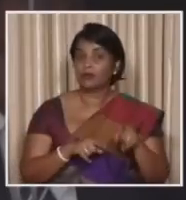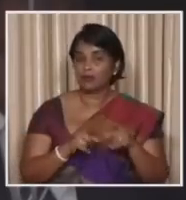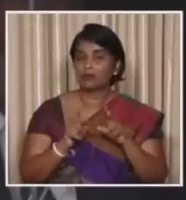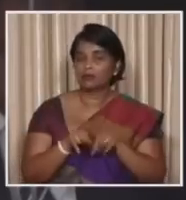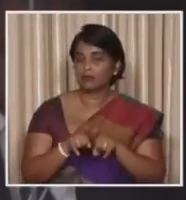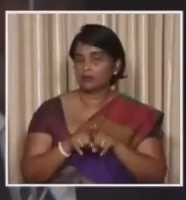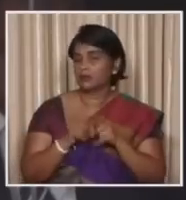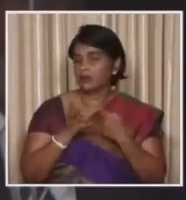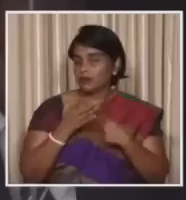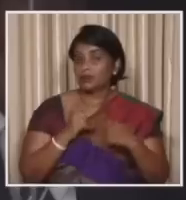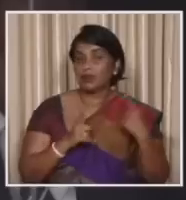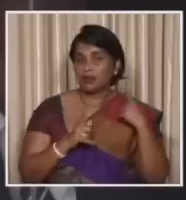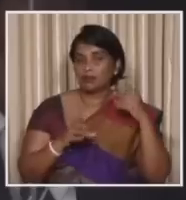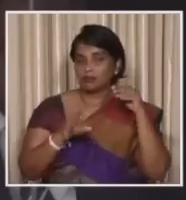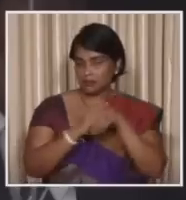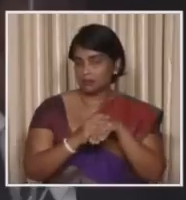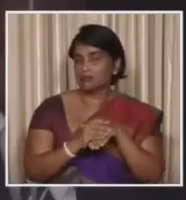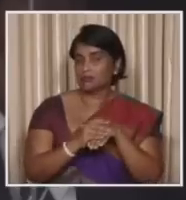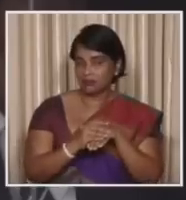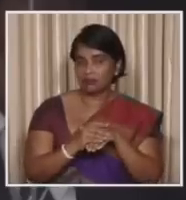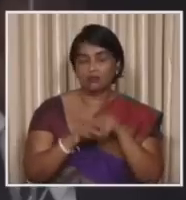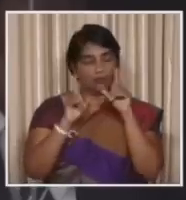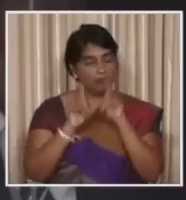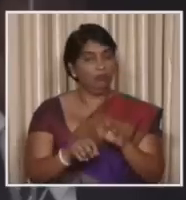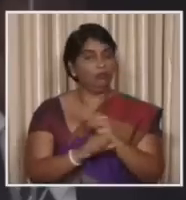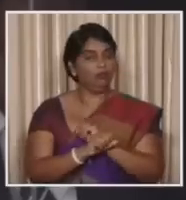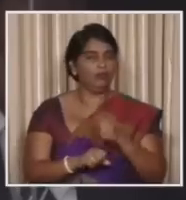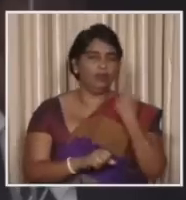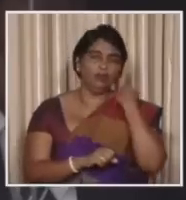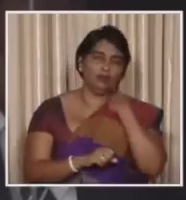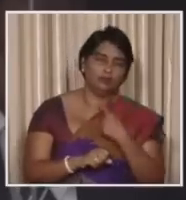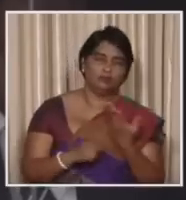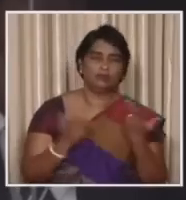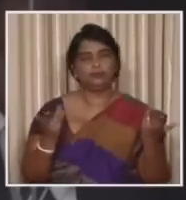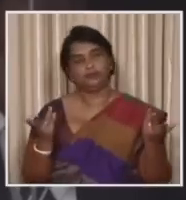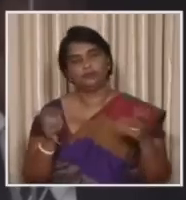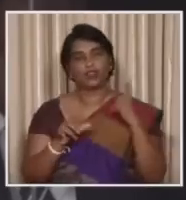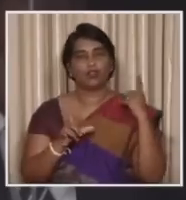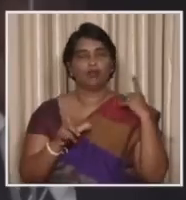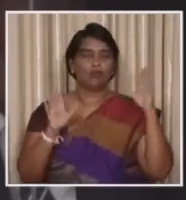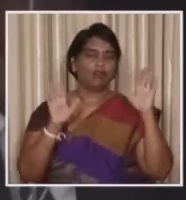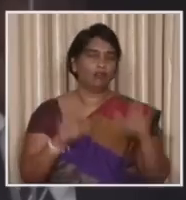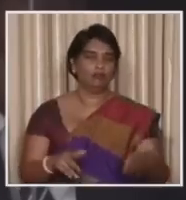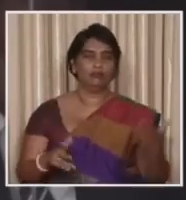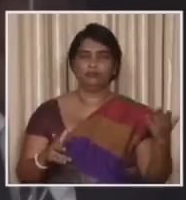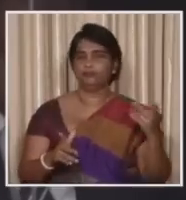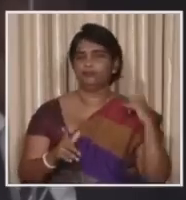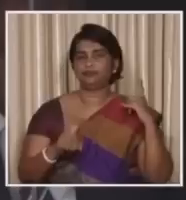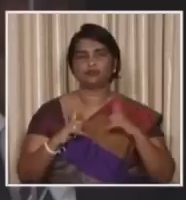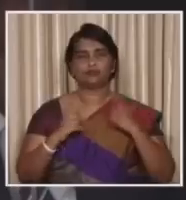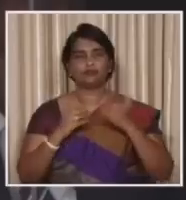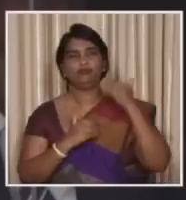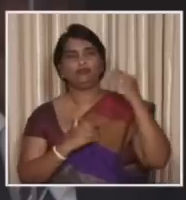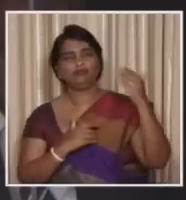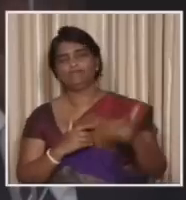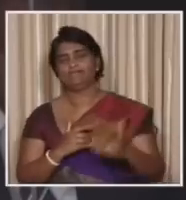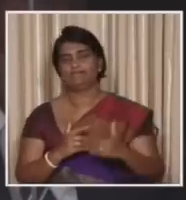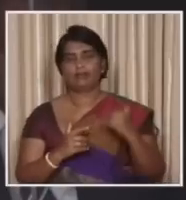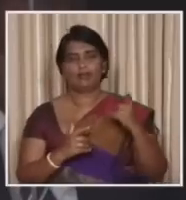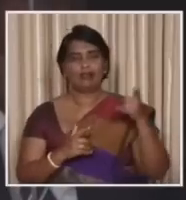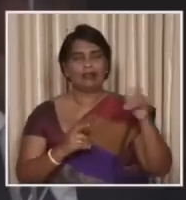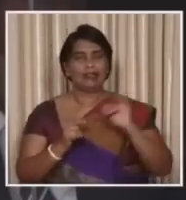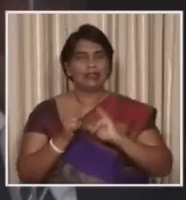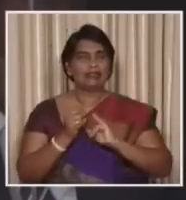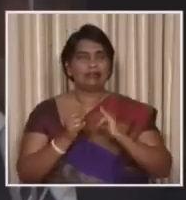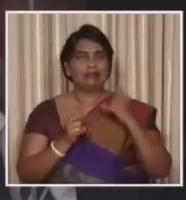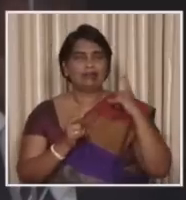දේවල් හමුදාවල සිද්ධ වෙන්න ඕනේ. ඒව නොවි අලස විදියට නිකන් හමුදාව තියෙනවා. හමුදාවේ අනාගතය අපි සැලේට බාර දෙනවා. එහෙම